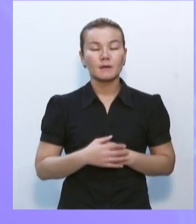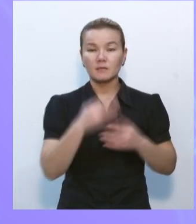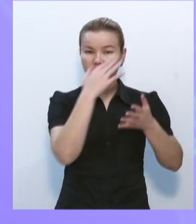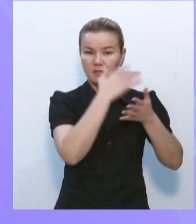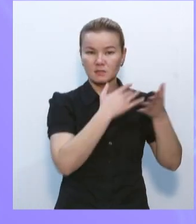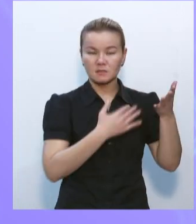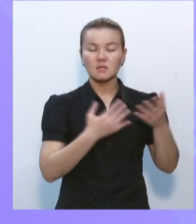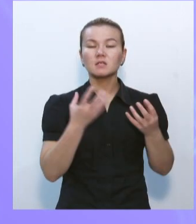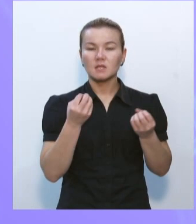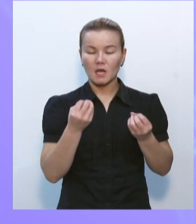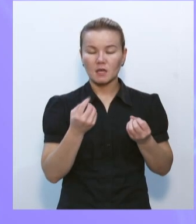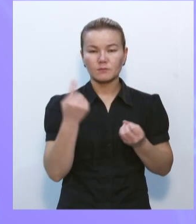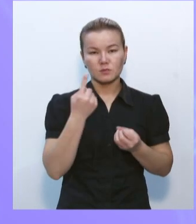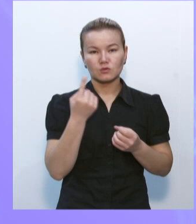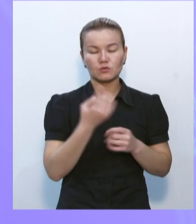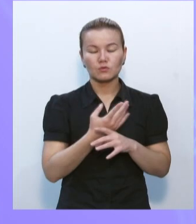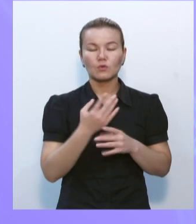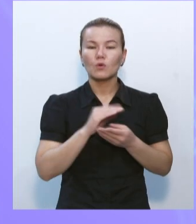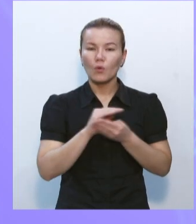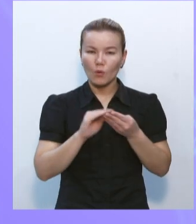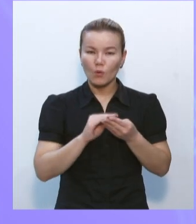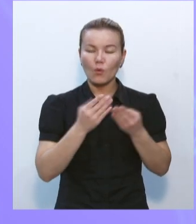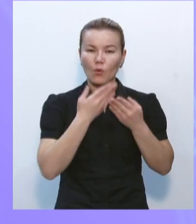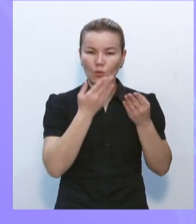Текстти дагы бир жолу окугула.